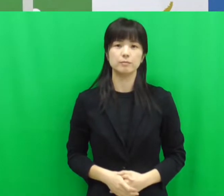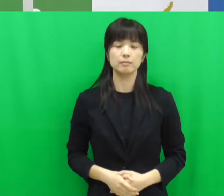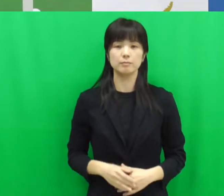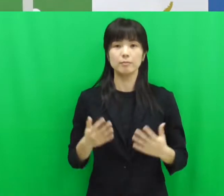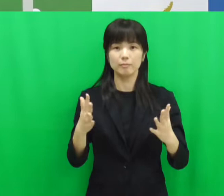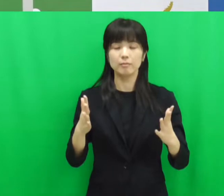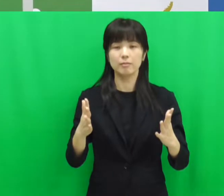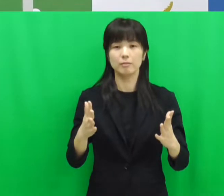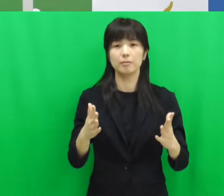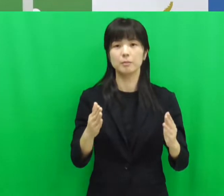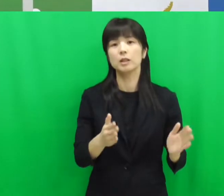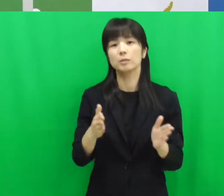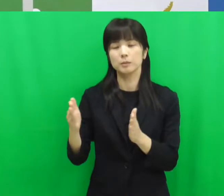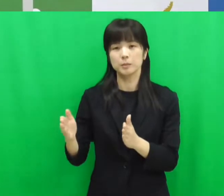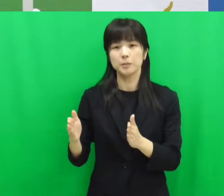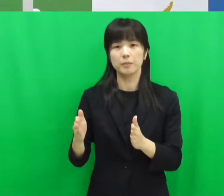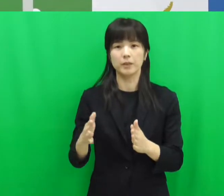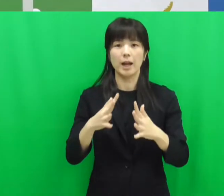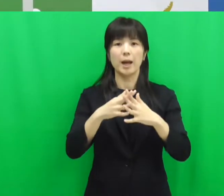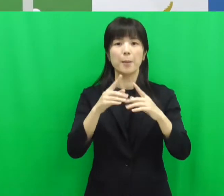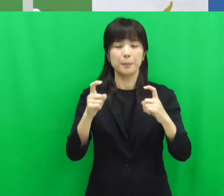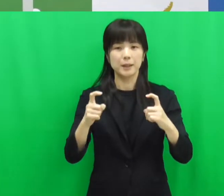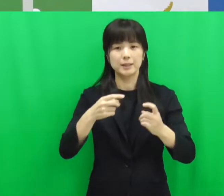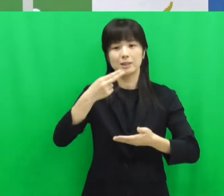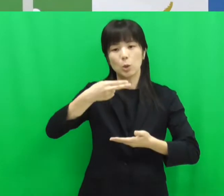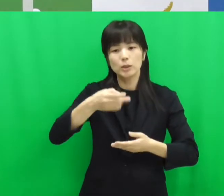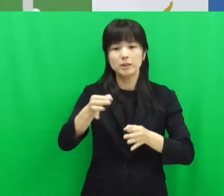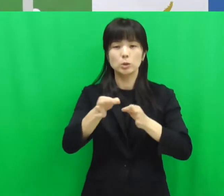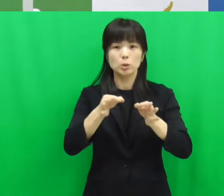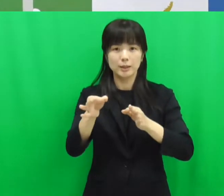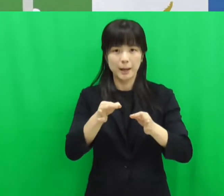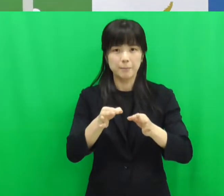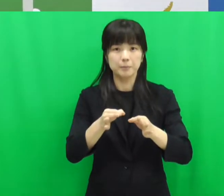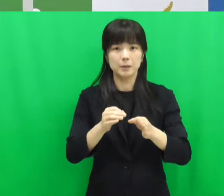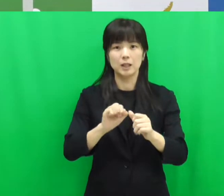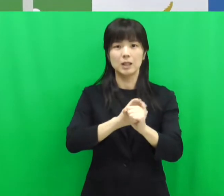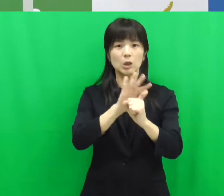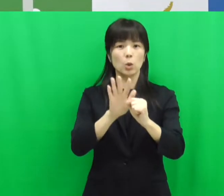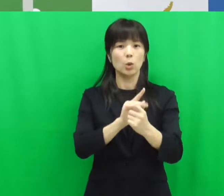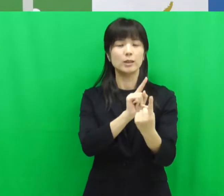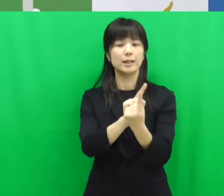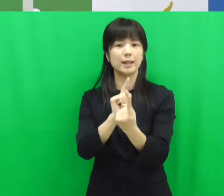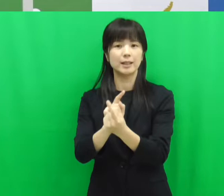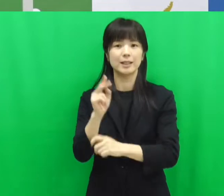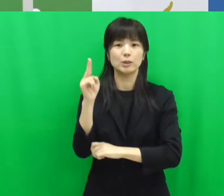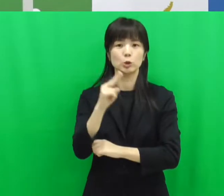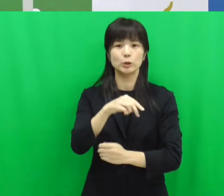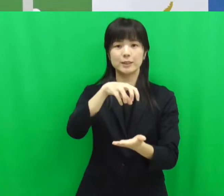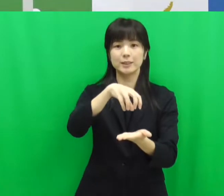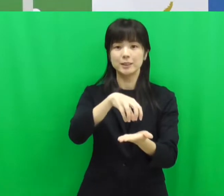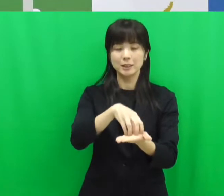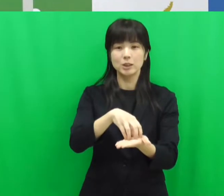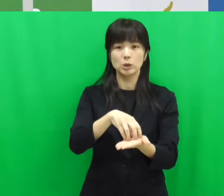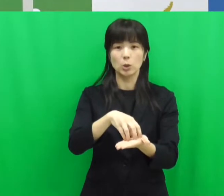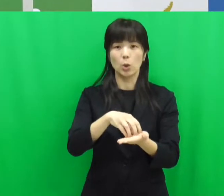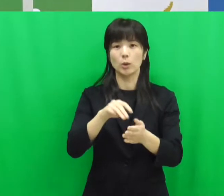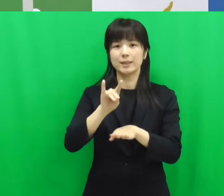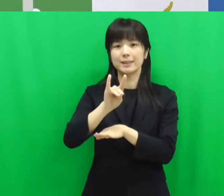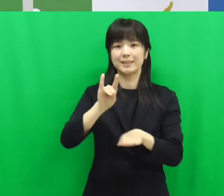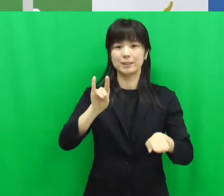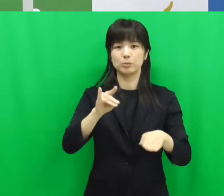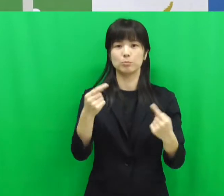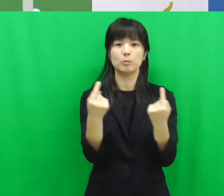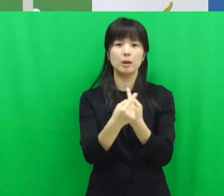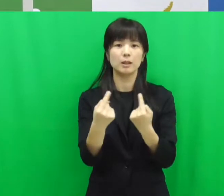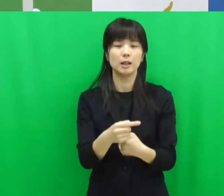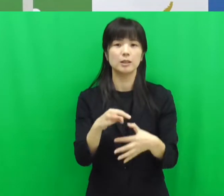なければ次に選ばれる宮城飲食店コロナ対策認証制度における認証基準の改定